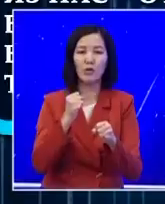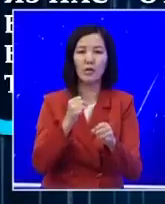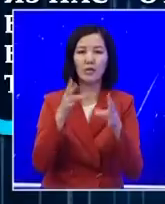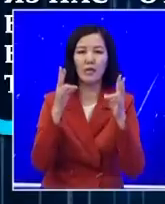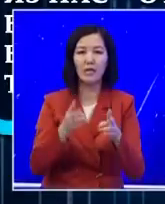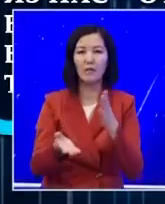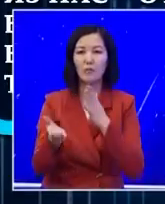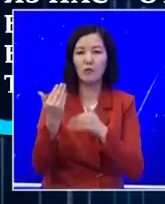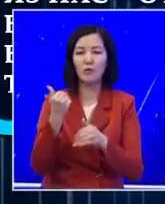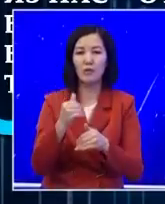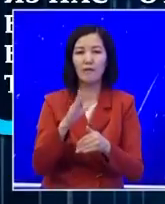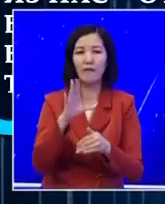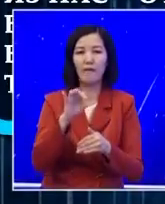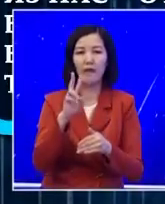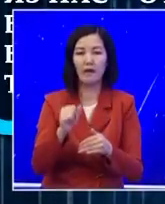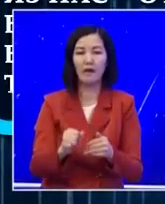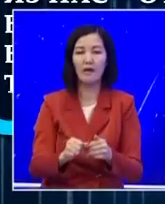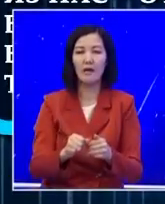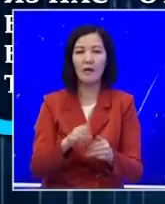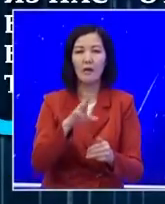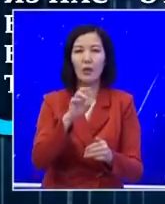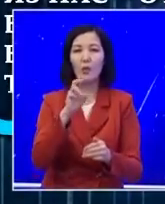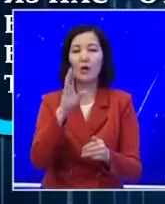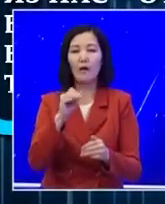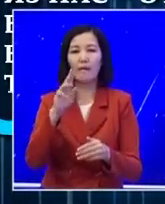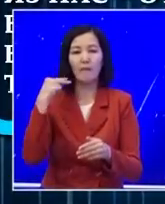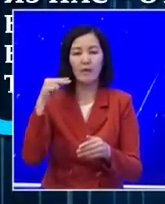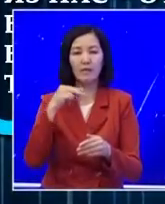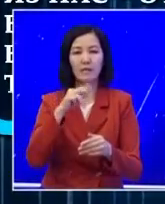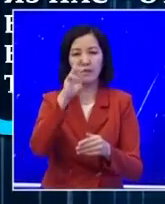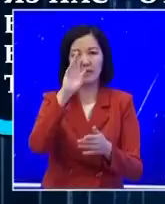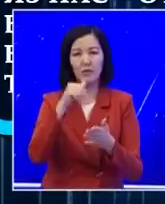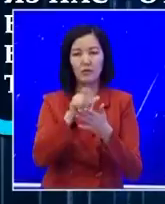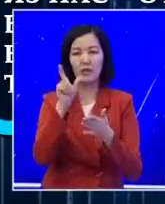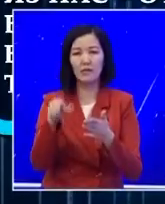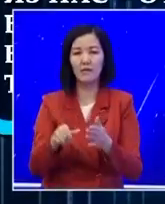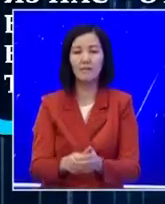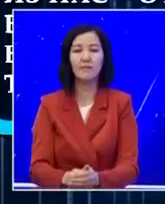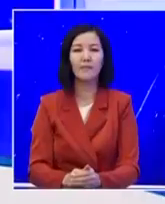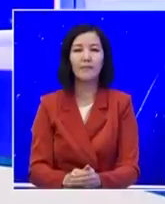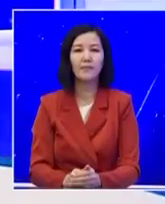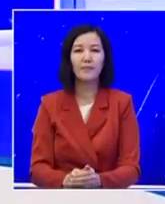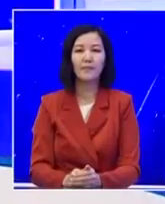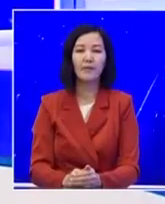прошлого столетия. Касым-Жомарт Токаев, президент Республики Казахстан.